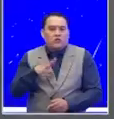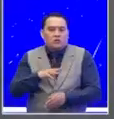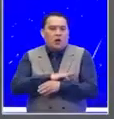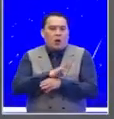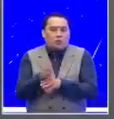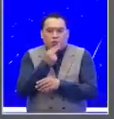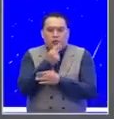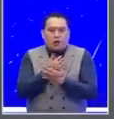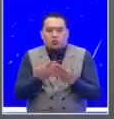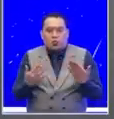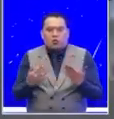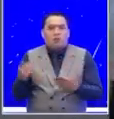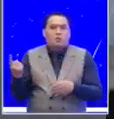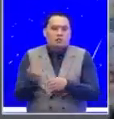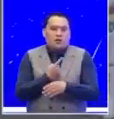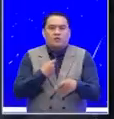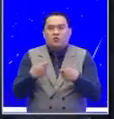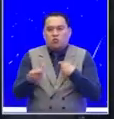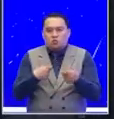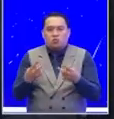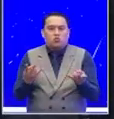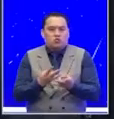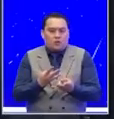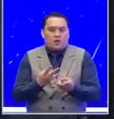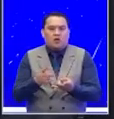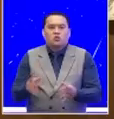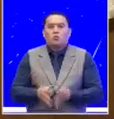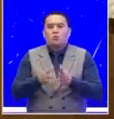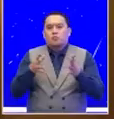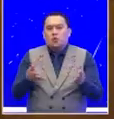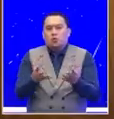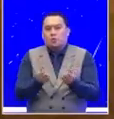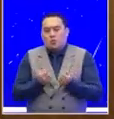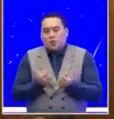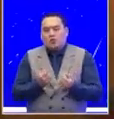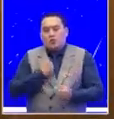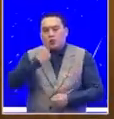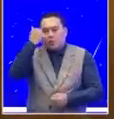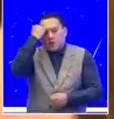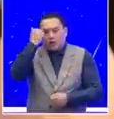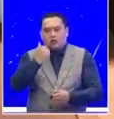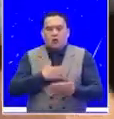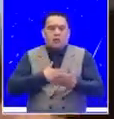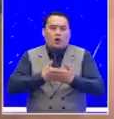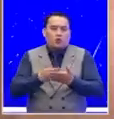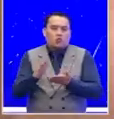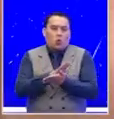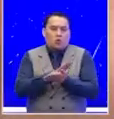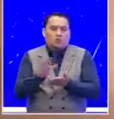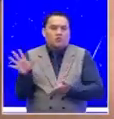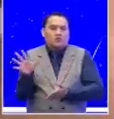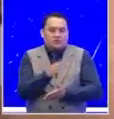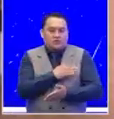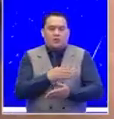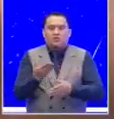уже обеспечены продуктами и товарами первой необходимости. Большинство получателей выражает искреннюю признательность как волонтерам,